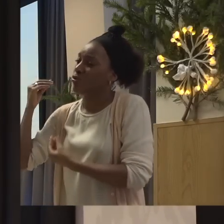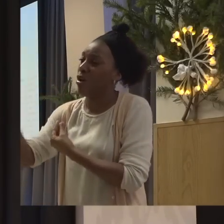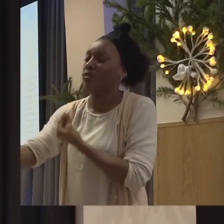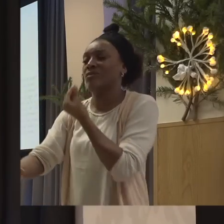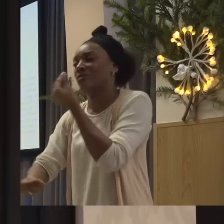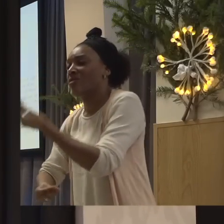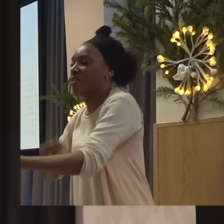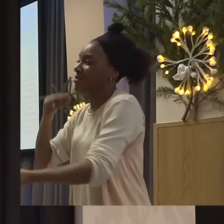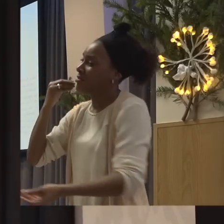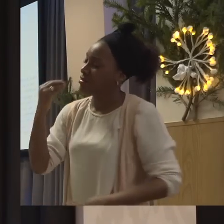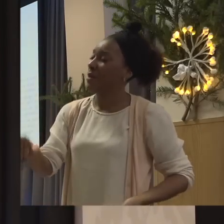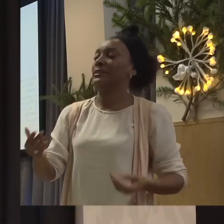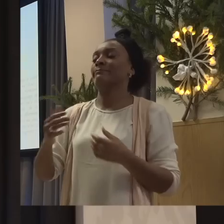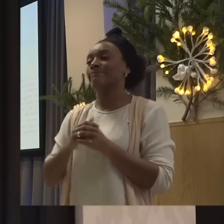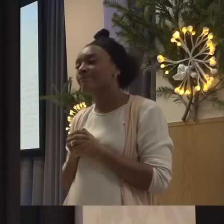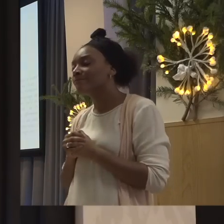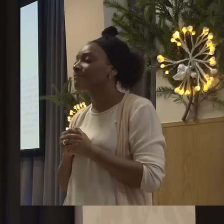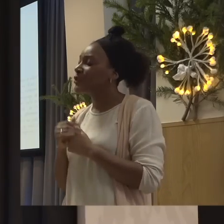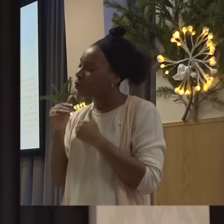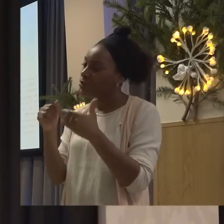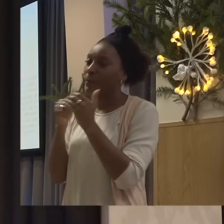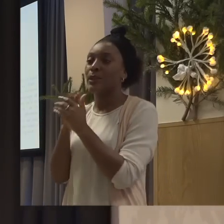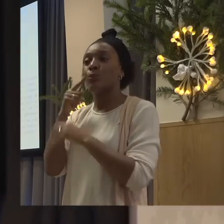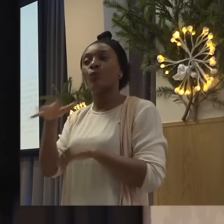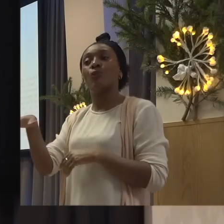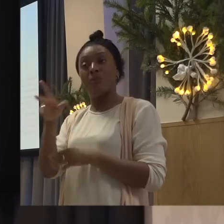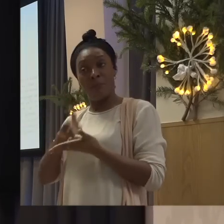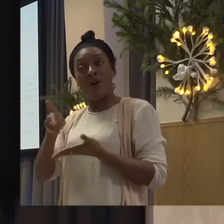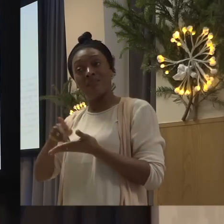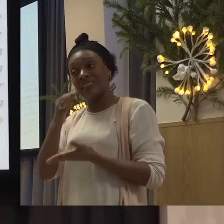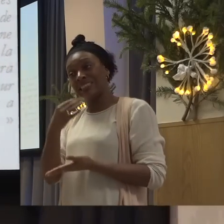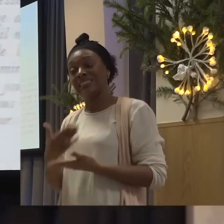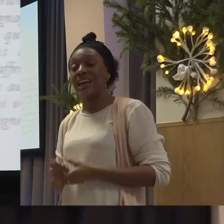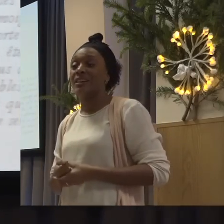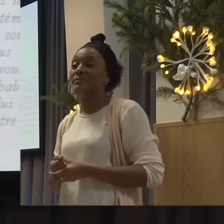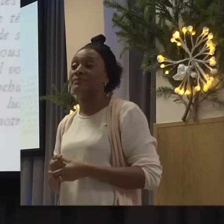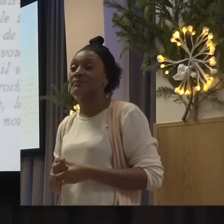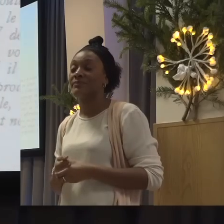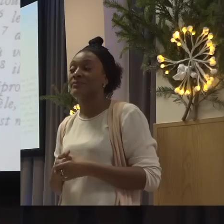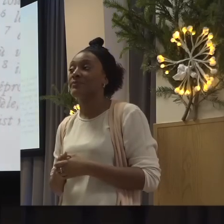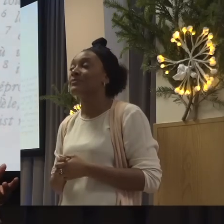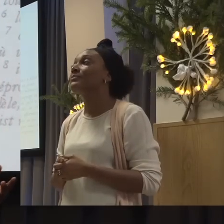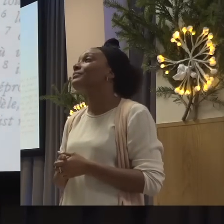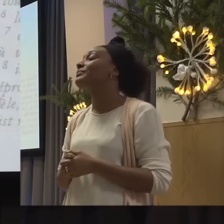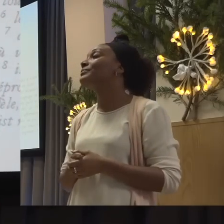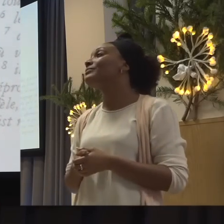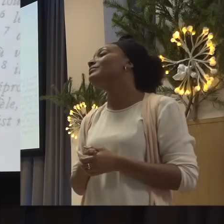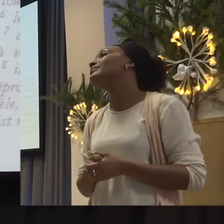la connaissance. On croit parfois que la parole va tout